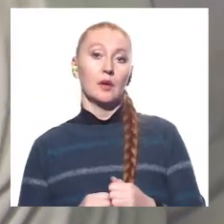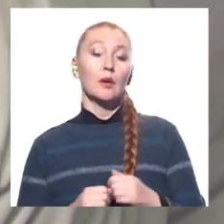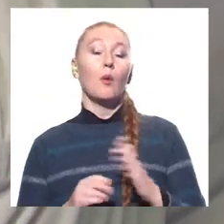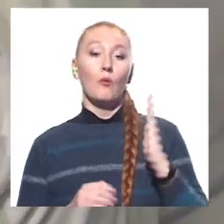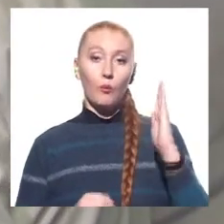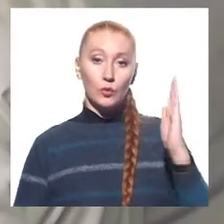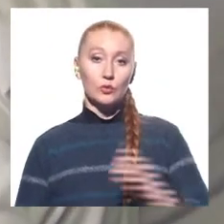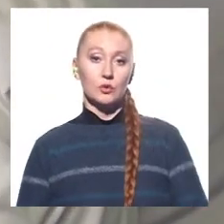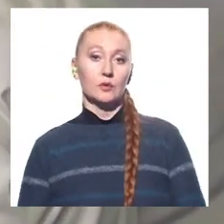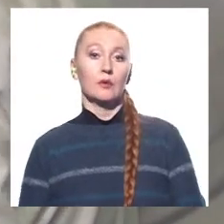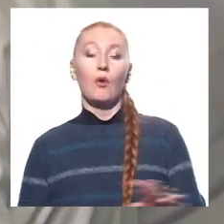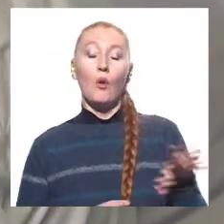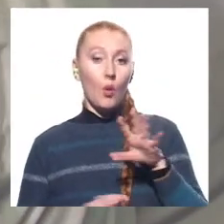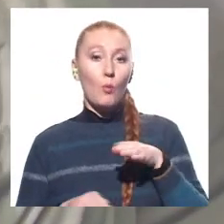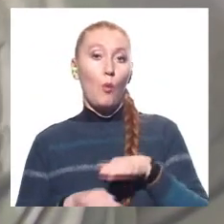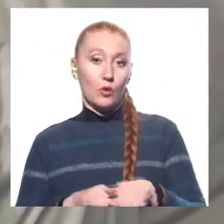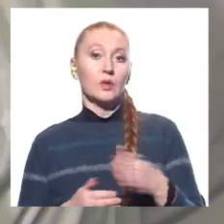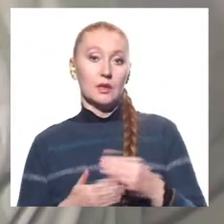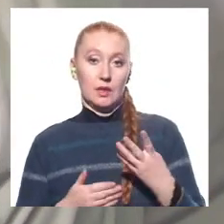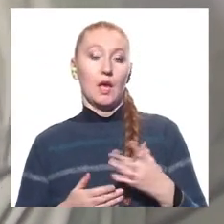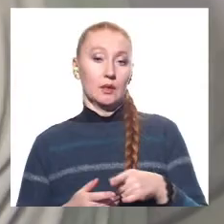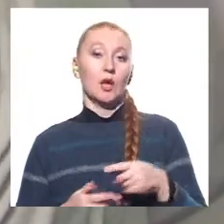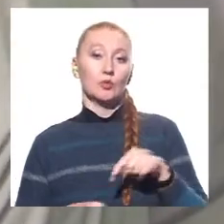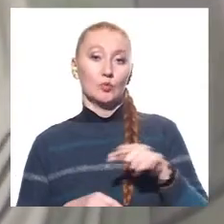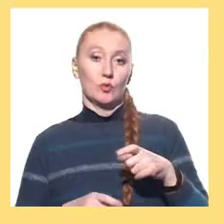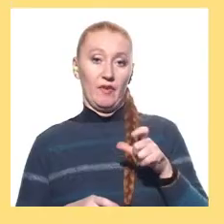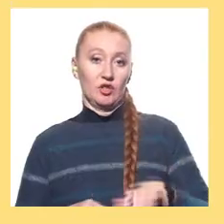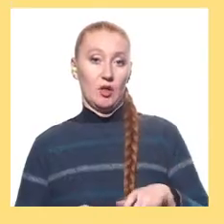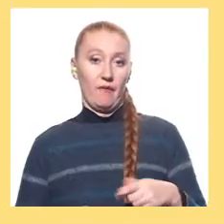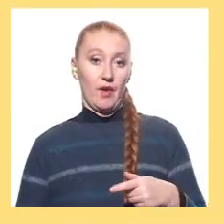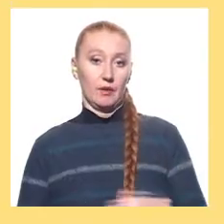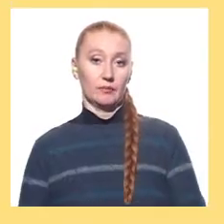дозволить в майбутньому все повноцінно відчувати нашому герою.